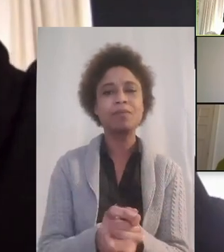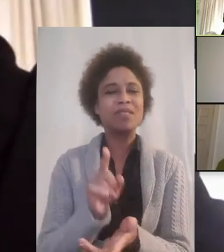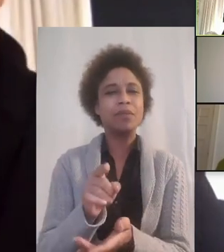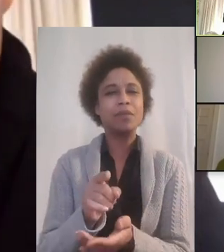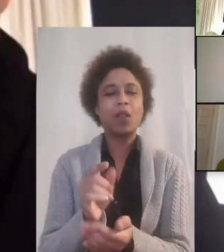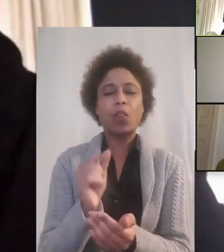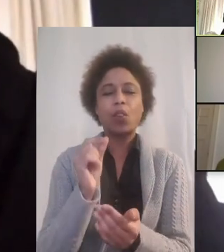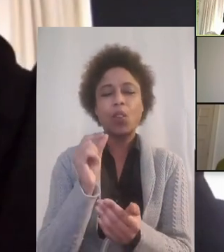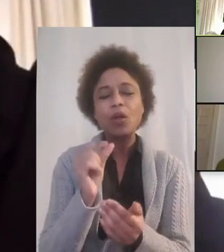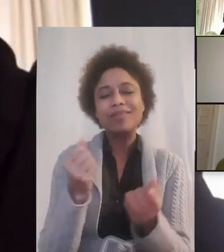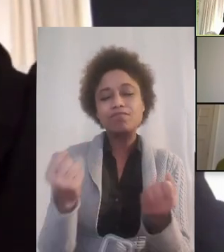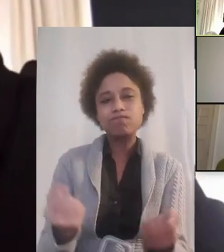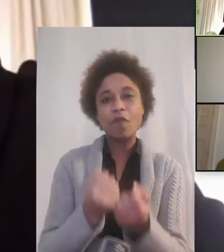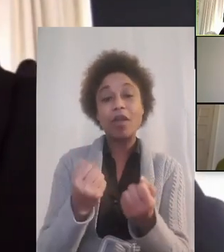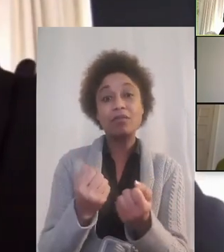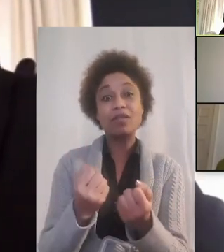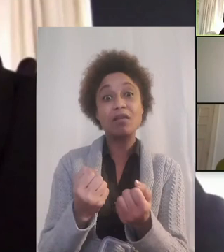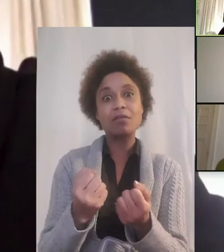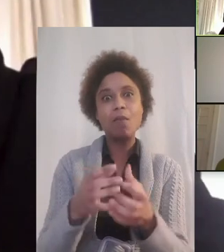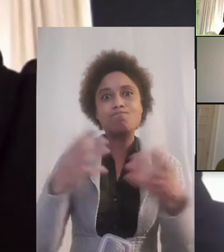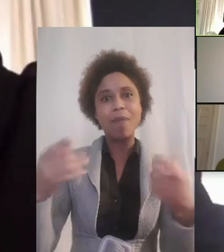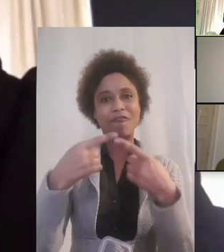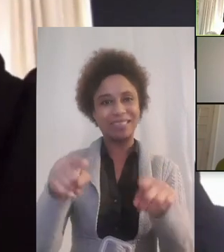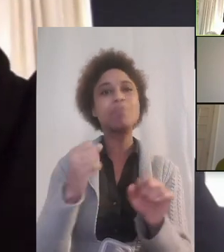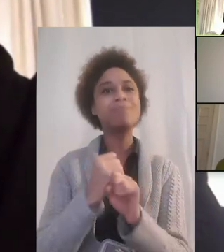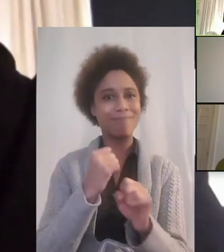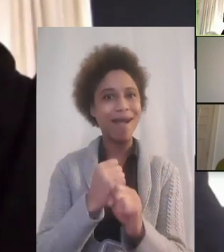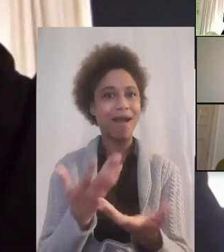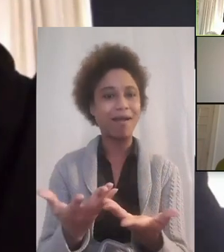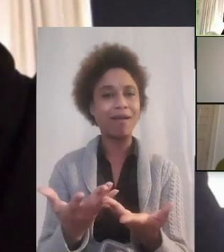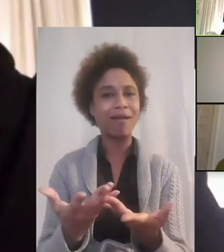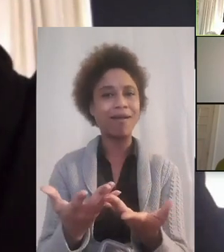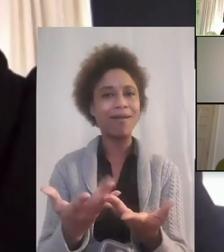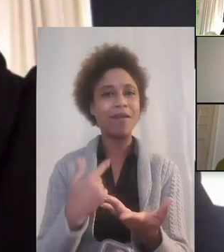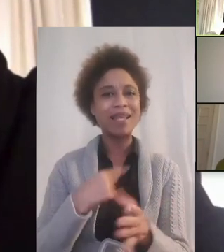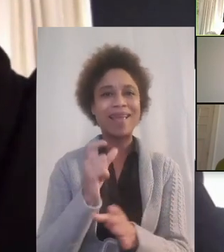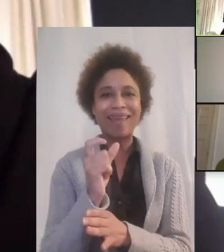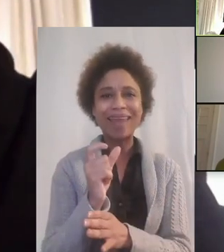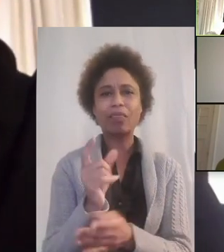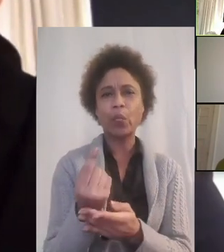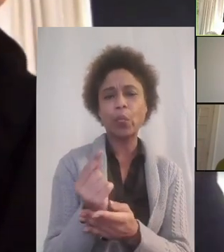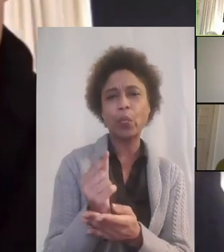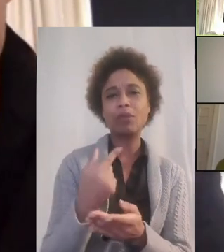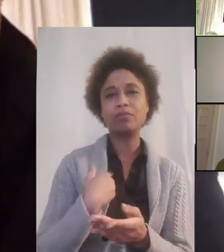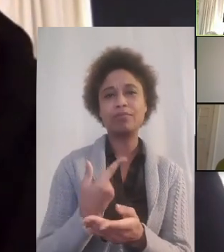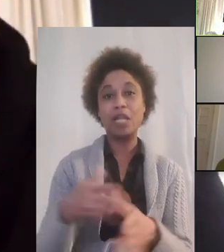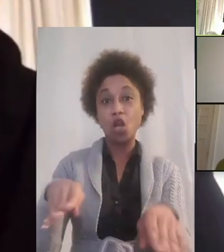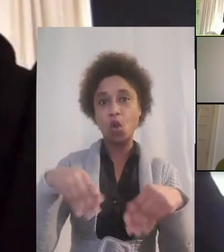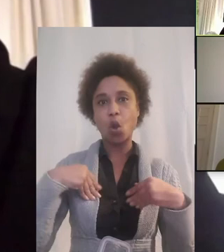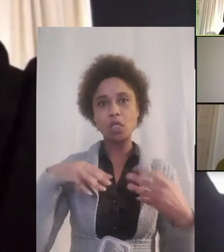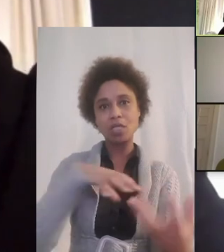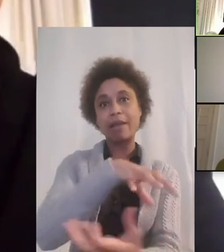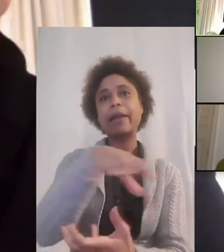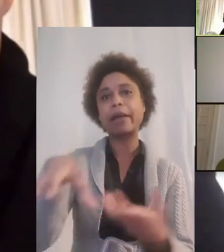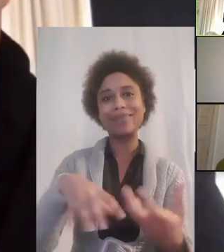de kleinste beweging het grootste verschil kan maken. En ik denk juist dat, als er één ding is wat de hele coronacrisis ons